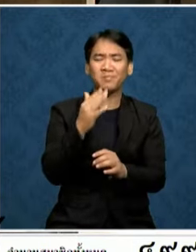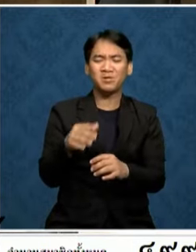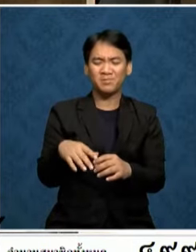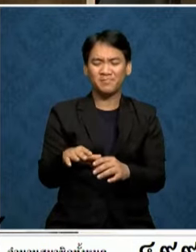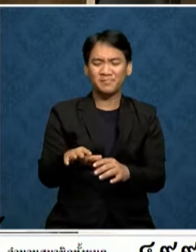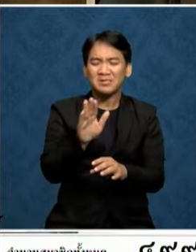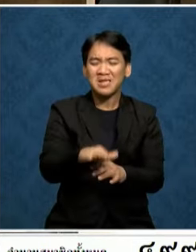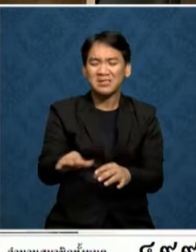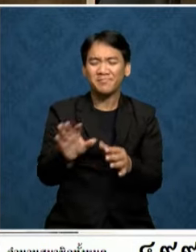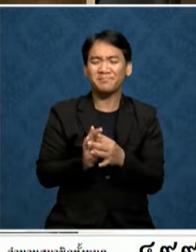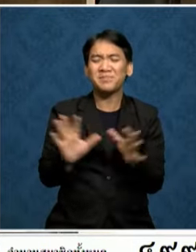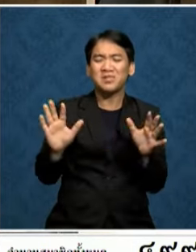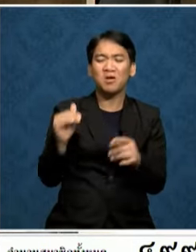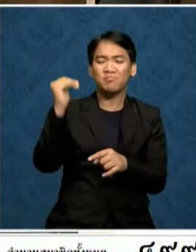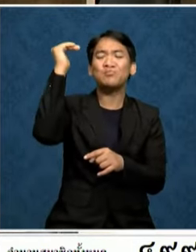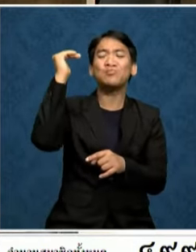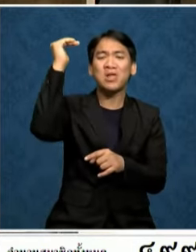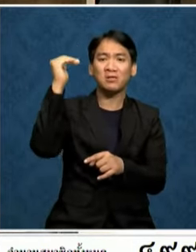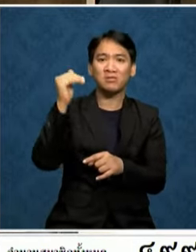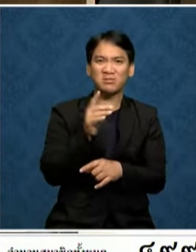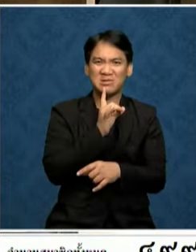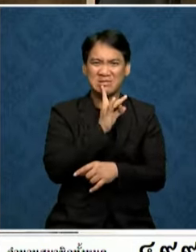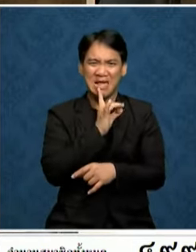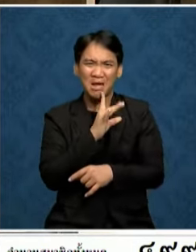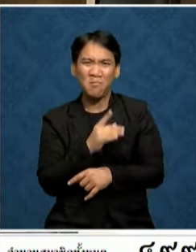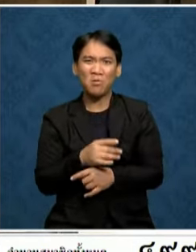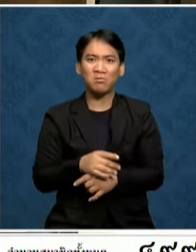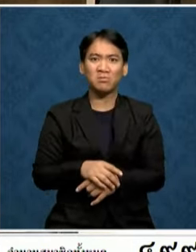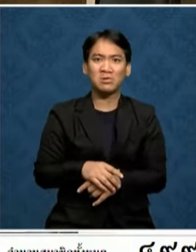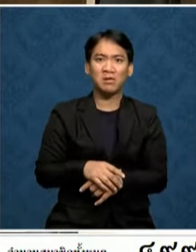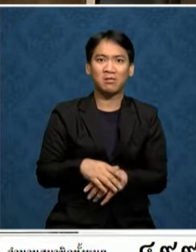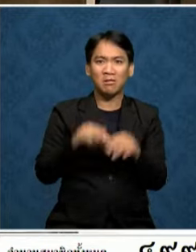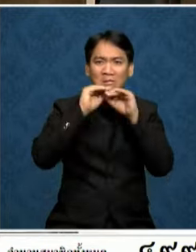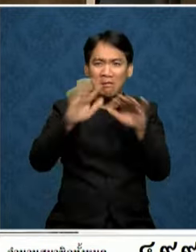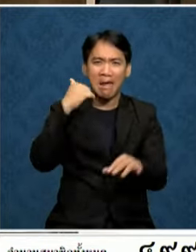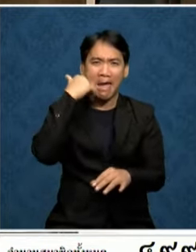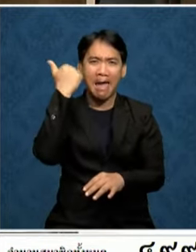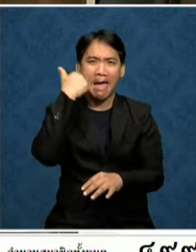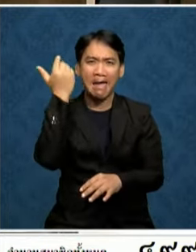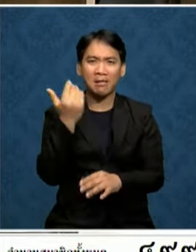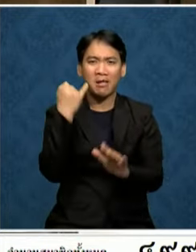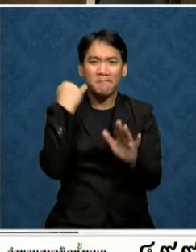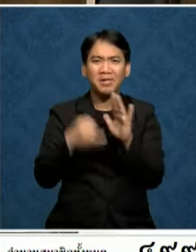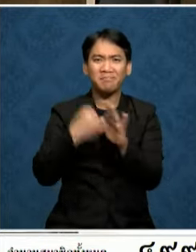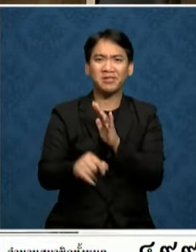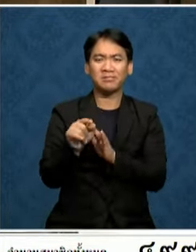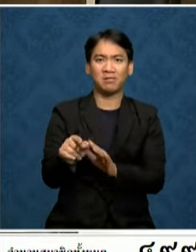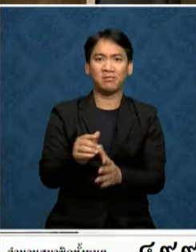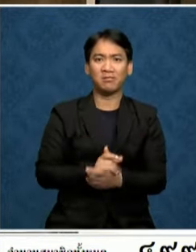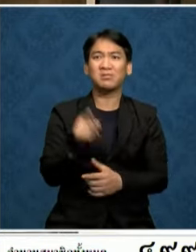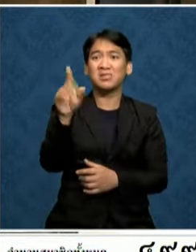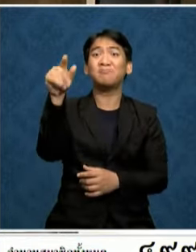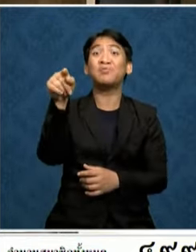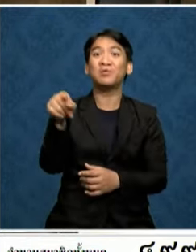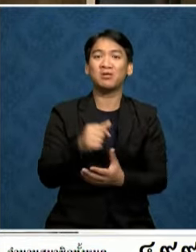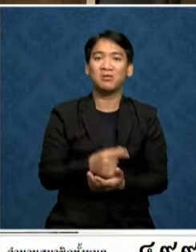ว่ามองเป็นเรื่องที่มันลามกจกกระเปรตอนาจารย์ที่ท่านพูดเมื่อสักครู่นั่นแหละค่ะทำยังไงให้ไอ้สิ่งที่ท่านบอกว่าเป็นลามกจกเปตอนาจารหน้า